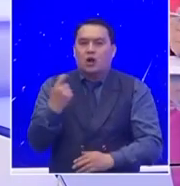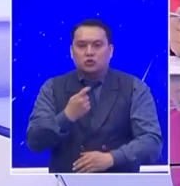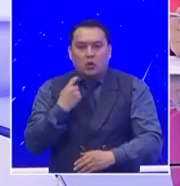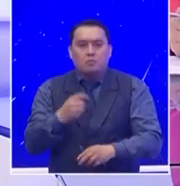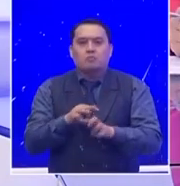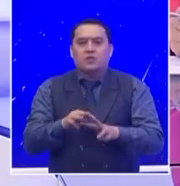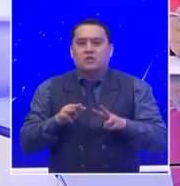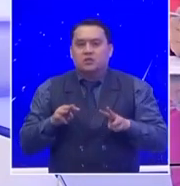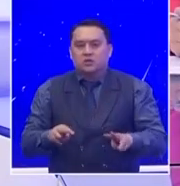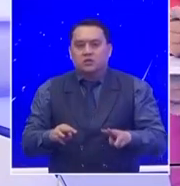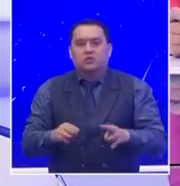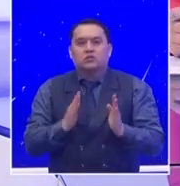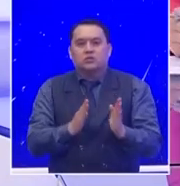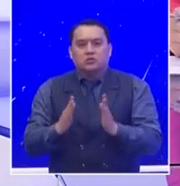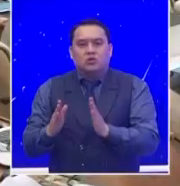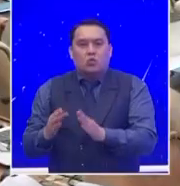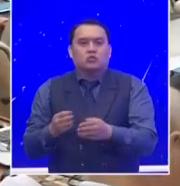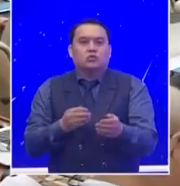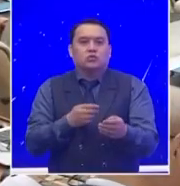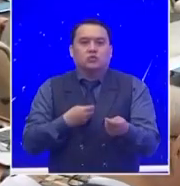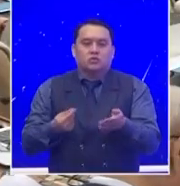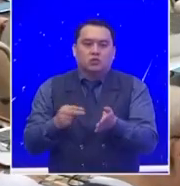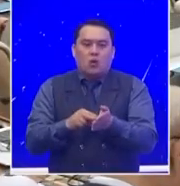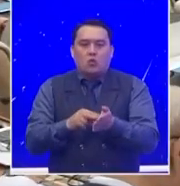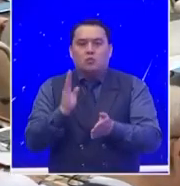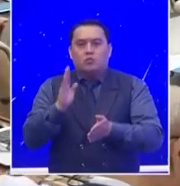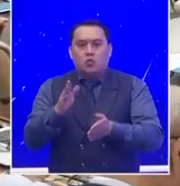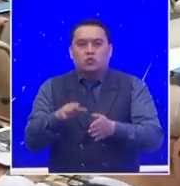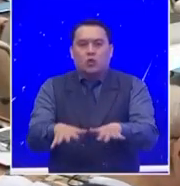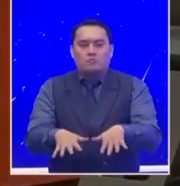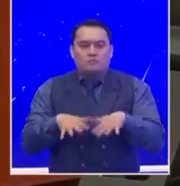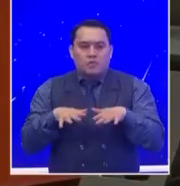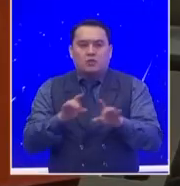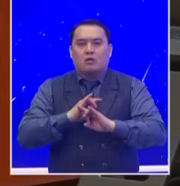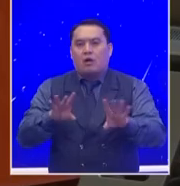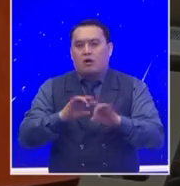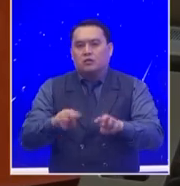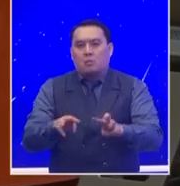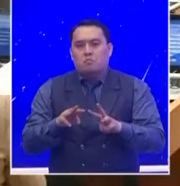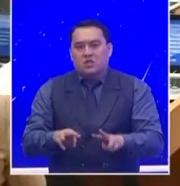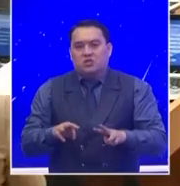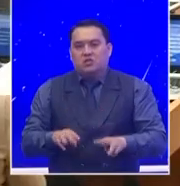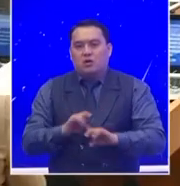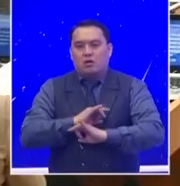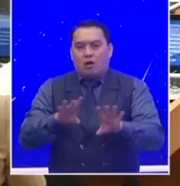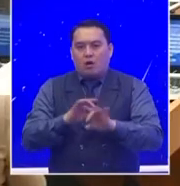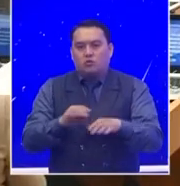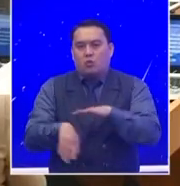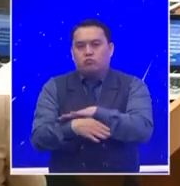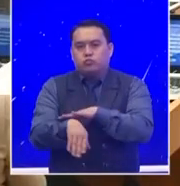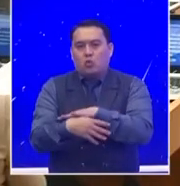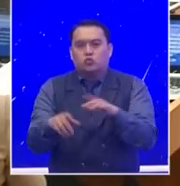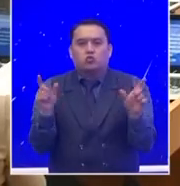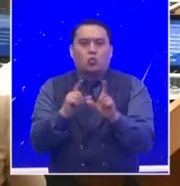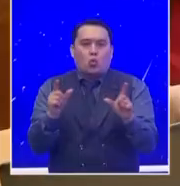министрлігі бағаны тұрақты ұстап тұрмақ. Бұл туралы мәжілісте өткен үкімет сағатында Сапархан Омаров мәлімдеді. Министрдің айтуынша, қазір бос тұрған дүкен